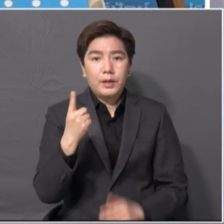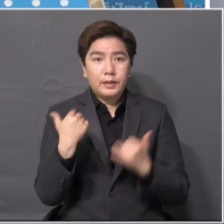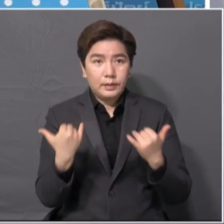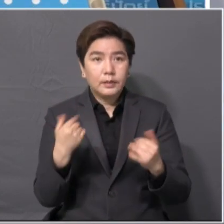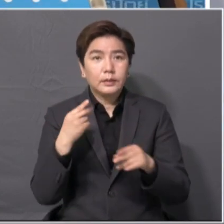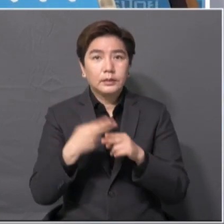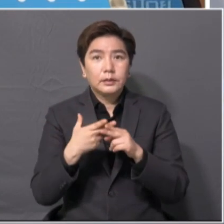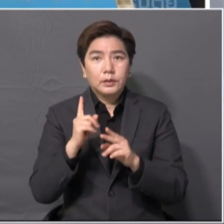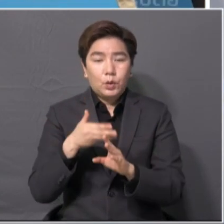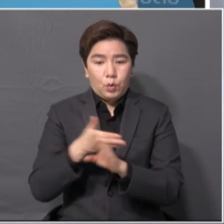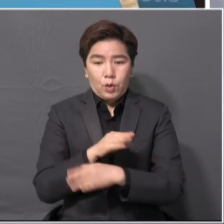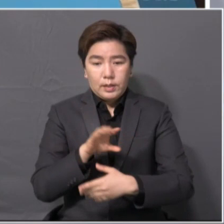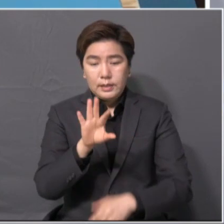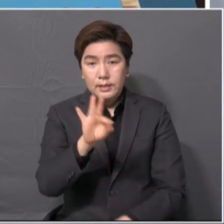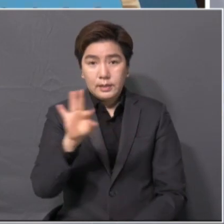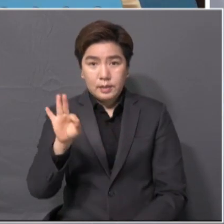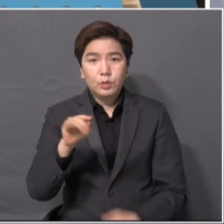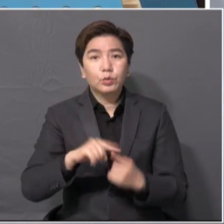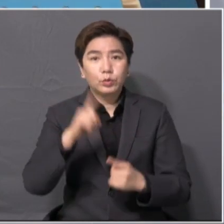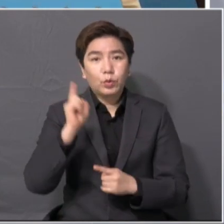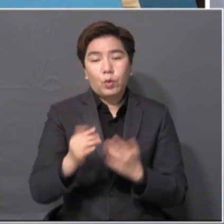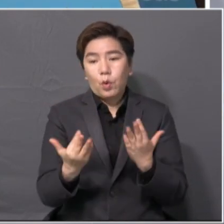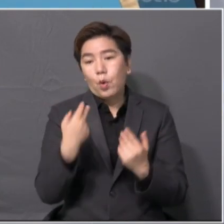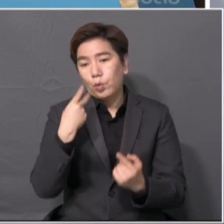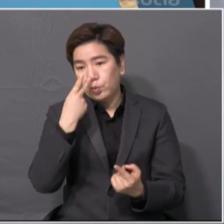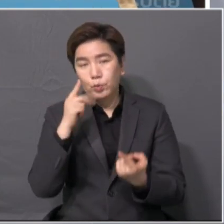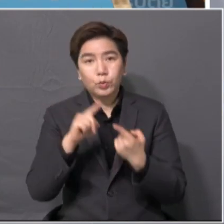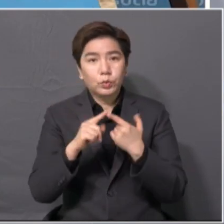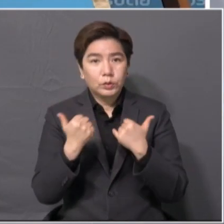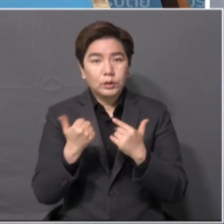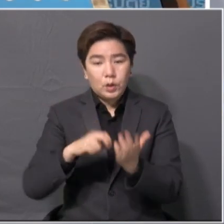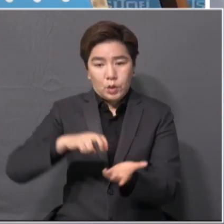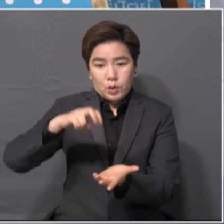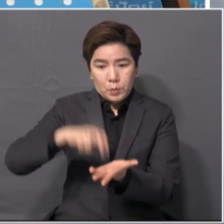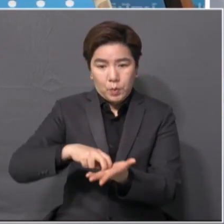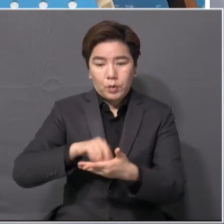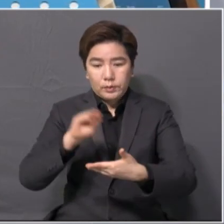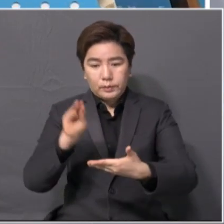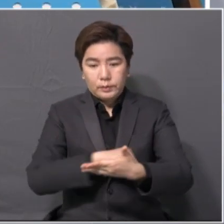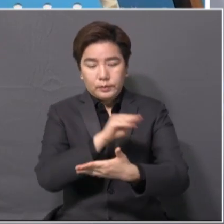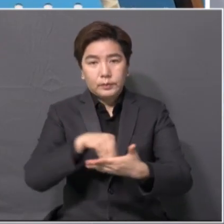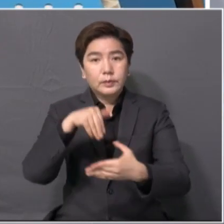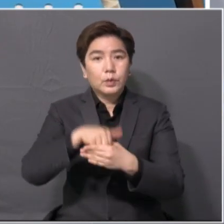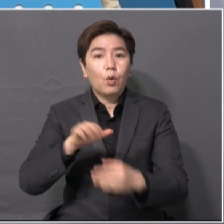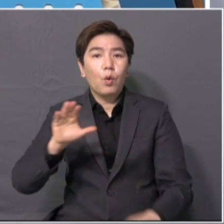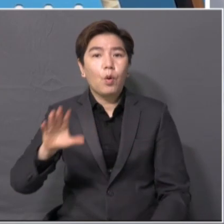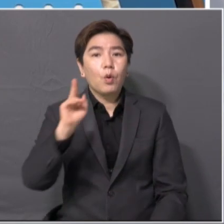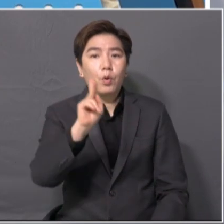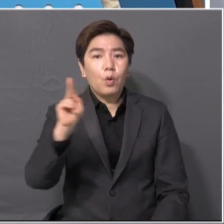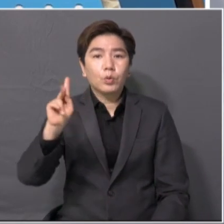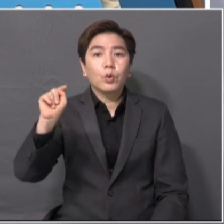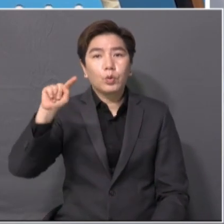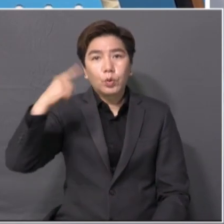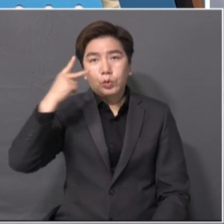ัละค่ะแต่วาก่อนจะเลือกก็อาจจะต้องรอดูถึงเรื่องของการรับรองผลการเลือกตั้งของทางกรกตอเขาก่อน